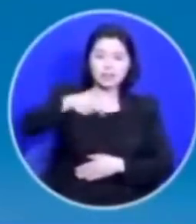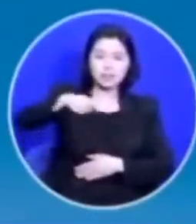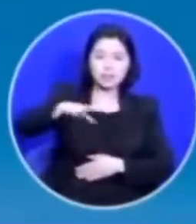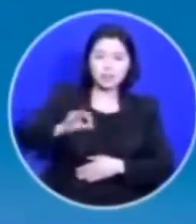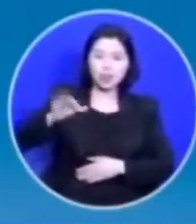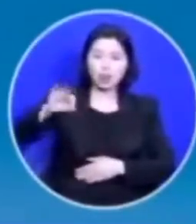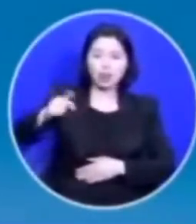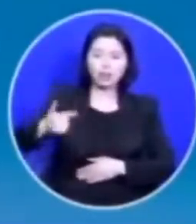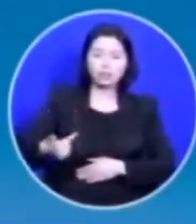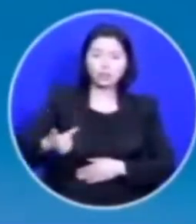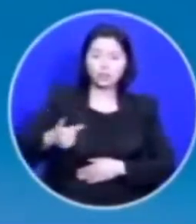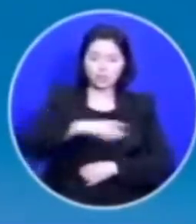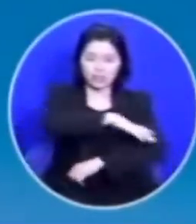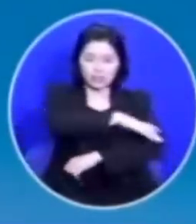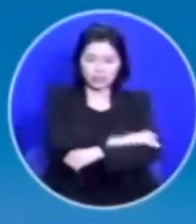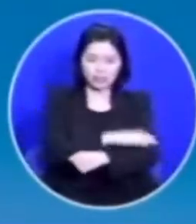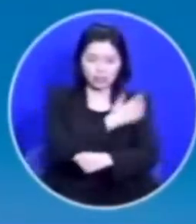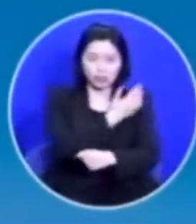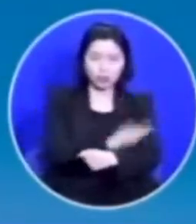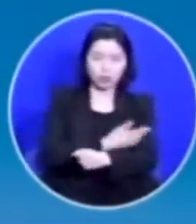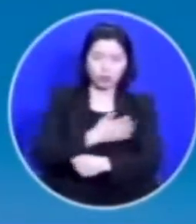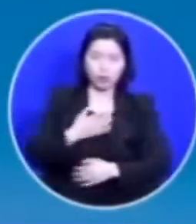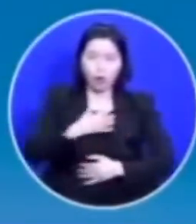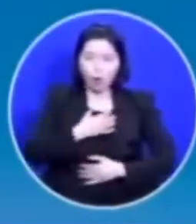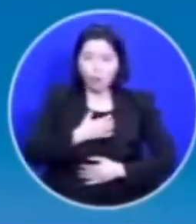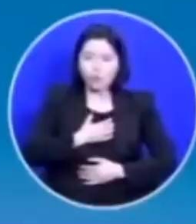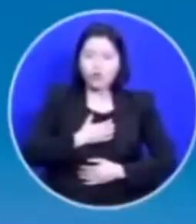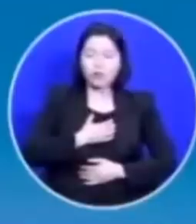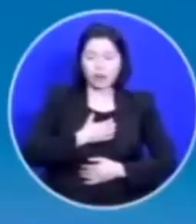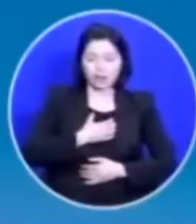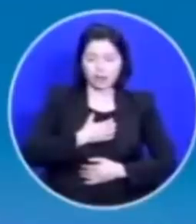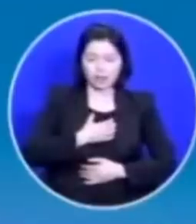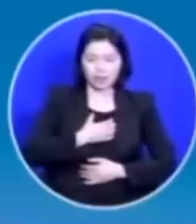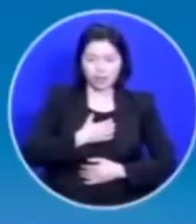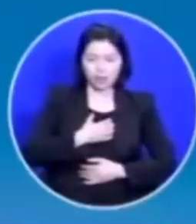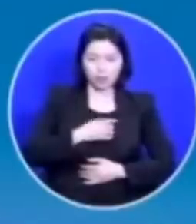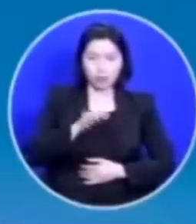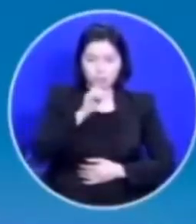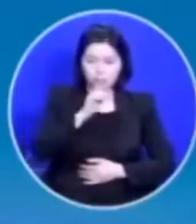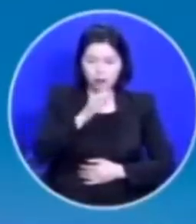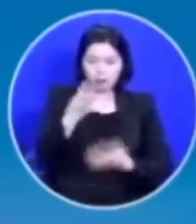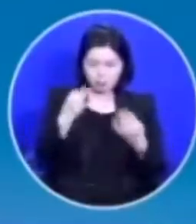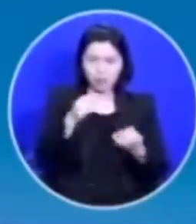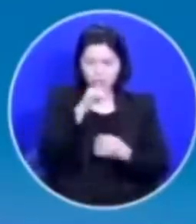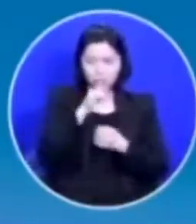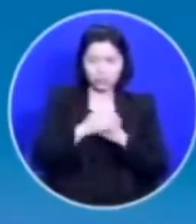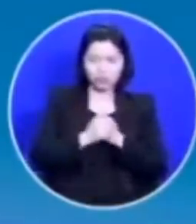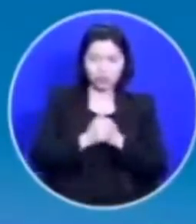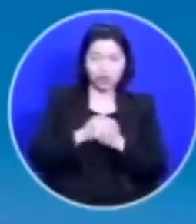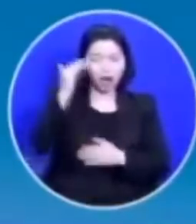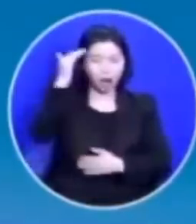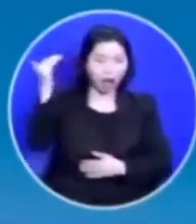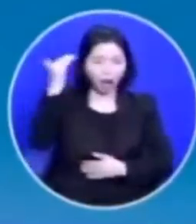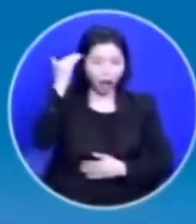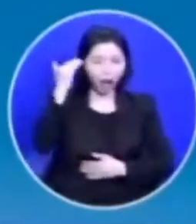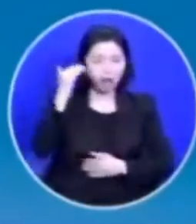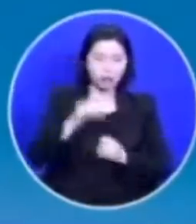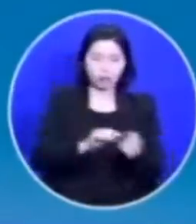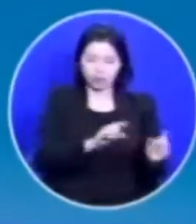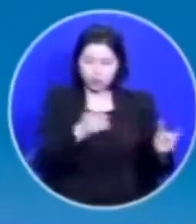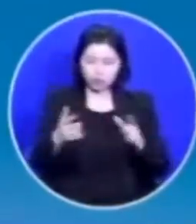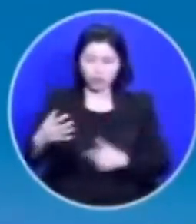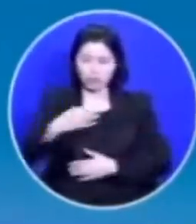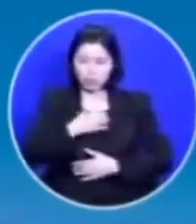가장 위험한 요소라고 들 이야기 합니다 뭐 한국의 여러 어 리스크를